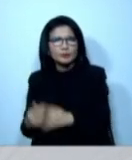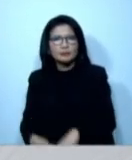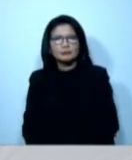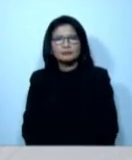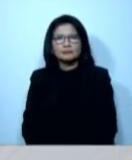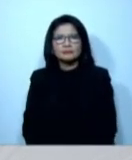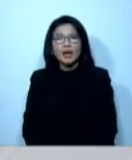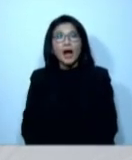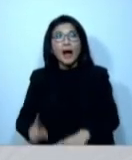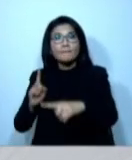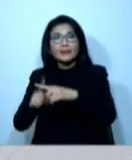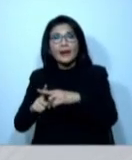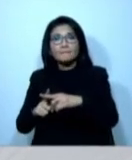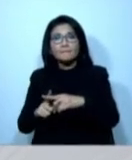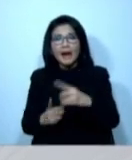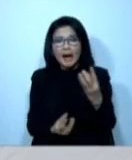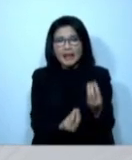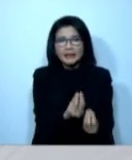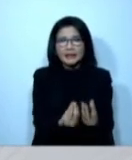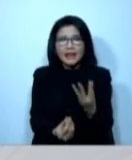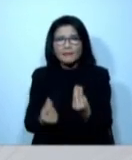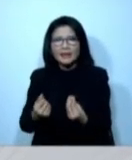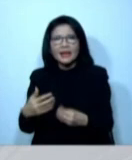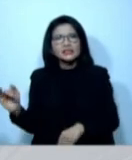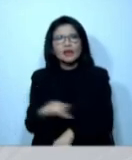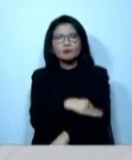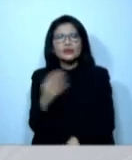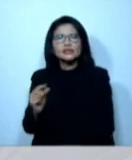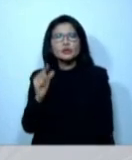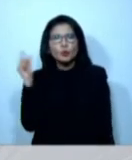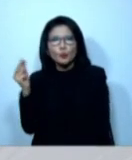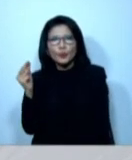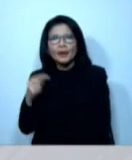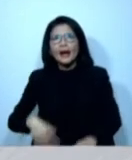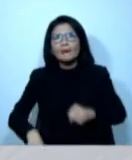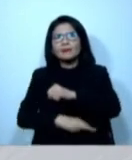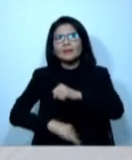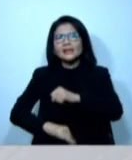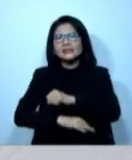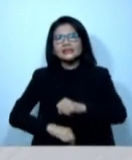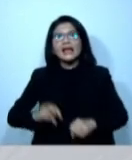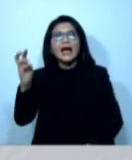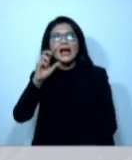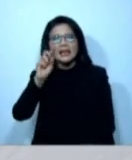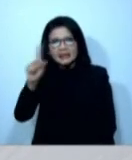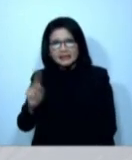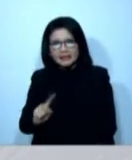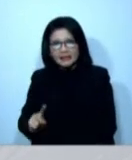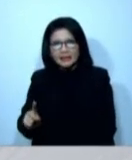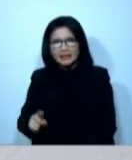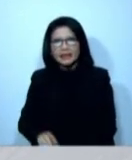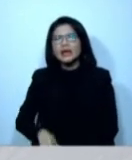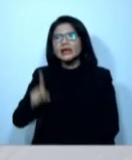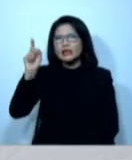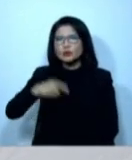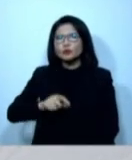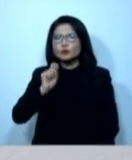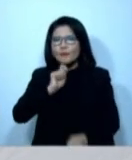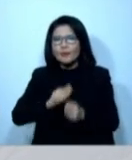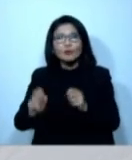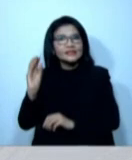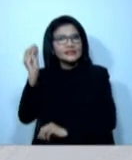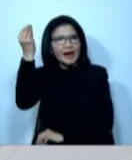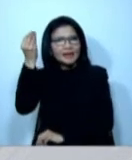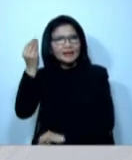menambah taman yang dibangun transportasi umum berbasis elektrik dan itu semua dikerjakan untuk membuat Jakarta